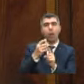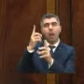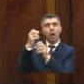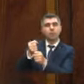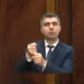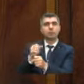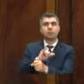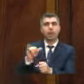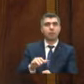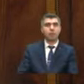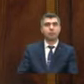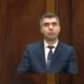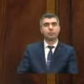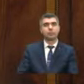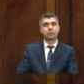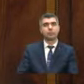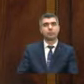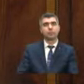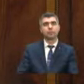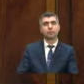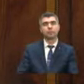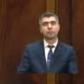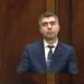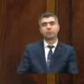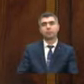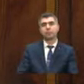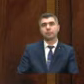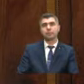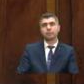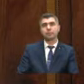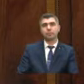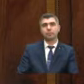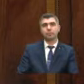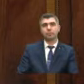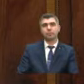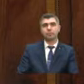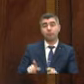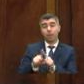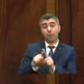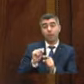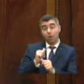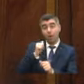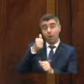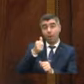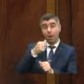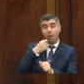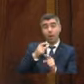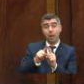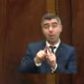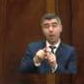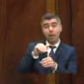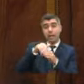واش هذه معقوله؟ إوا غدا الله يرحم باكم في المعارضة ما تقولش